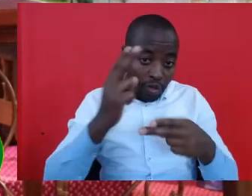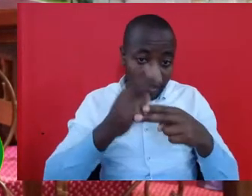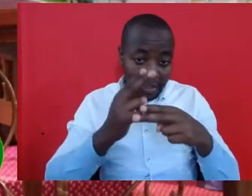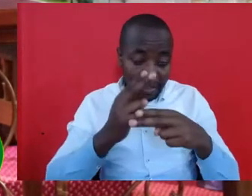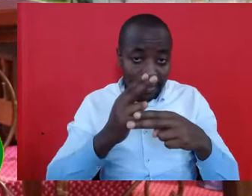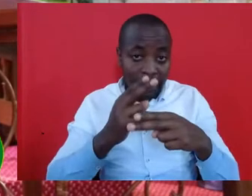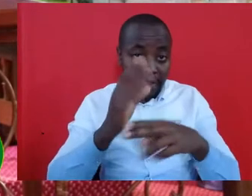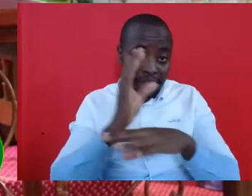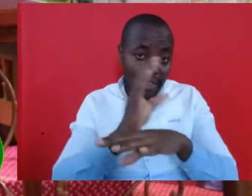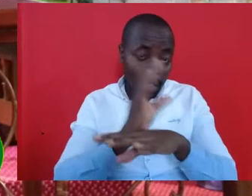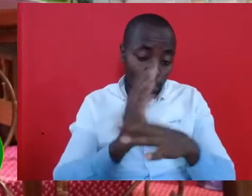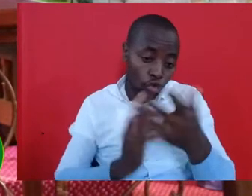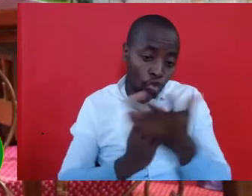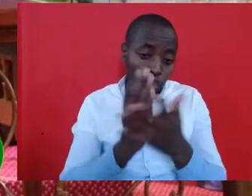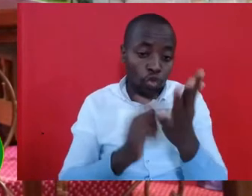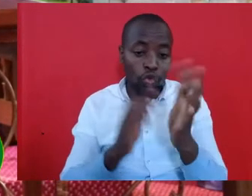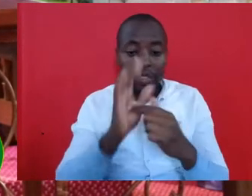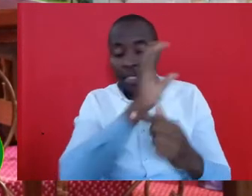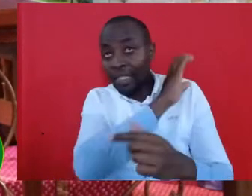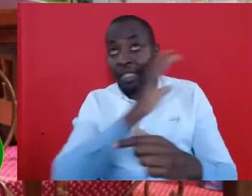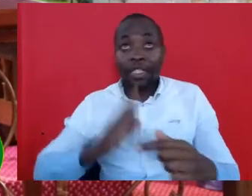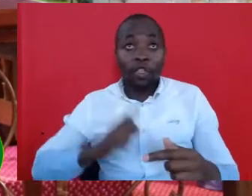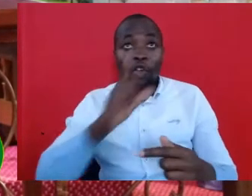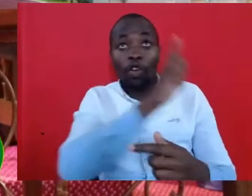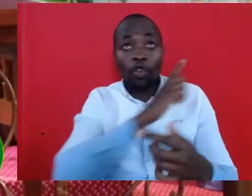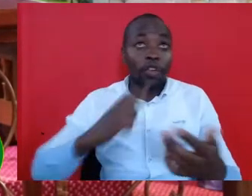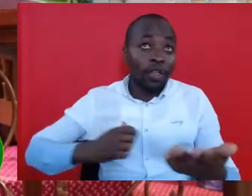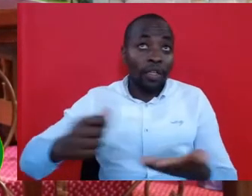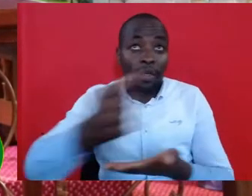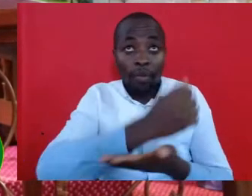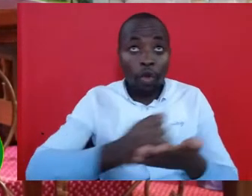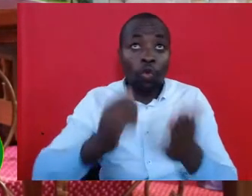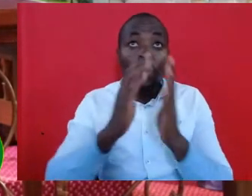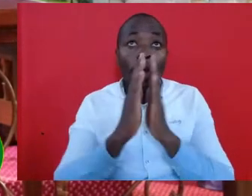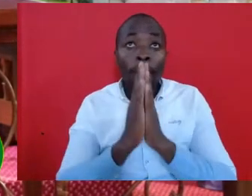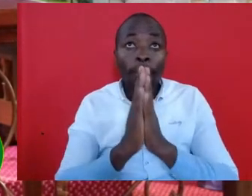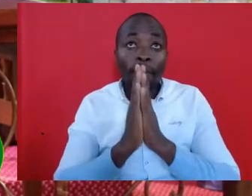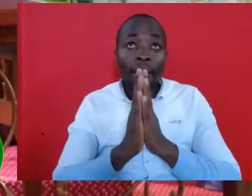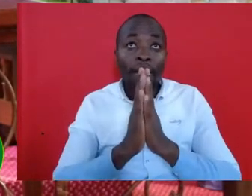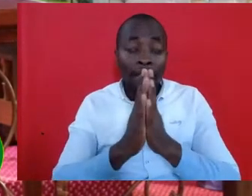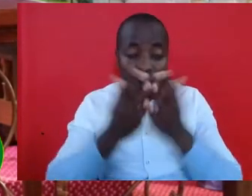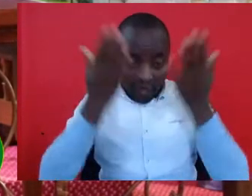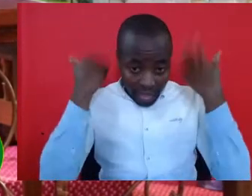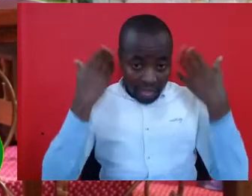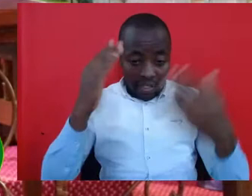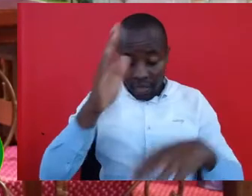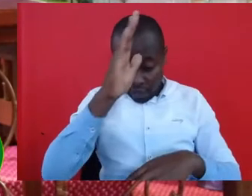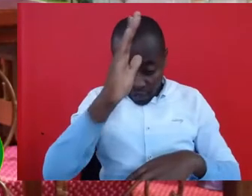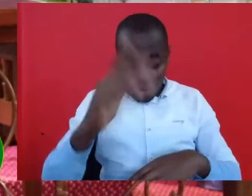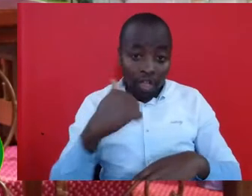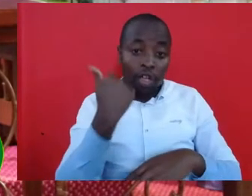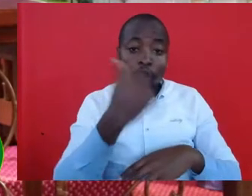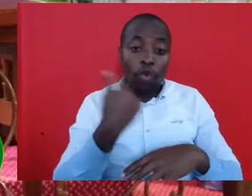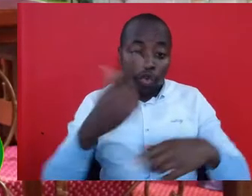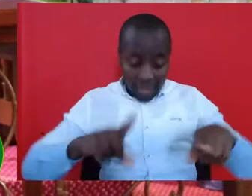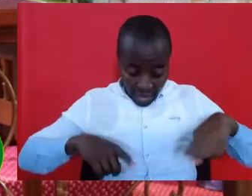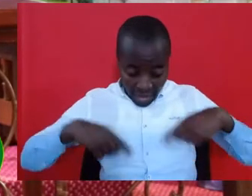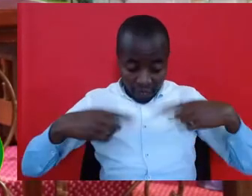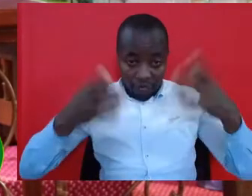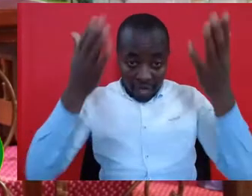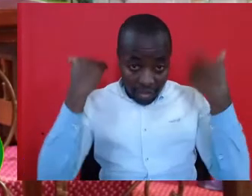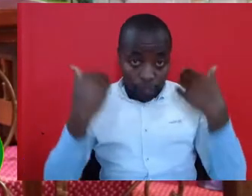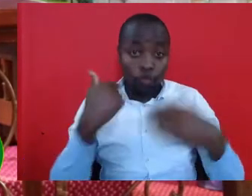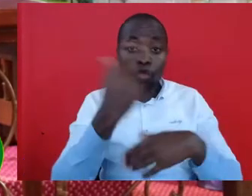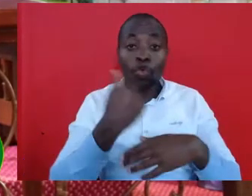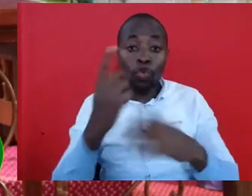wetu. Tuombe kwa sababu ya huduma. Mwenyezi Mungu uishie milele, ambaye peke yako utenda miujiza,